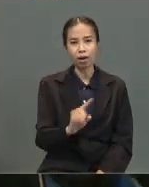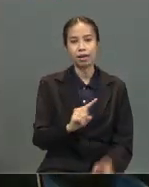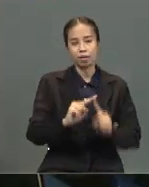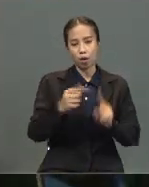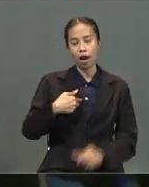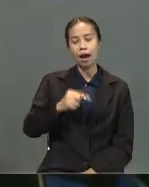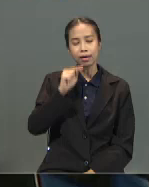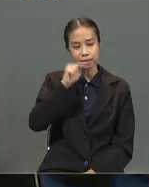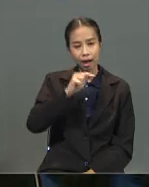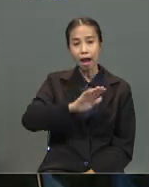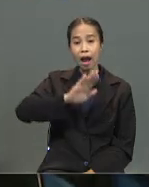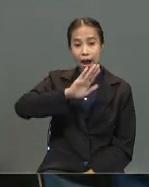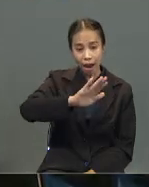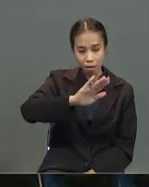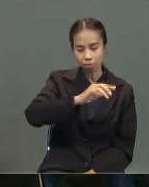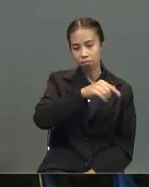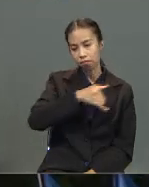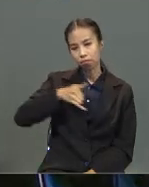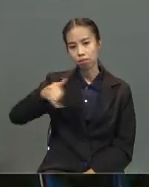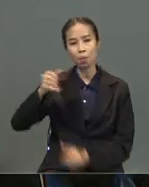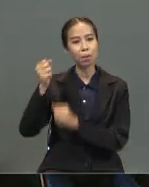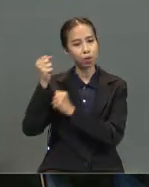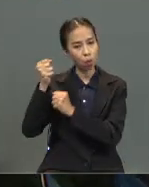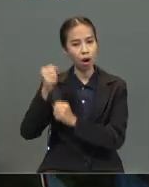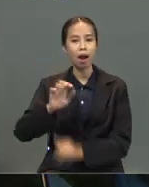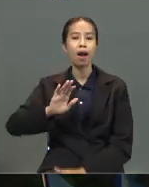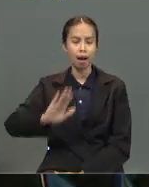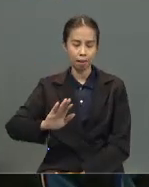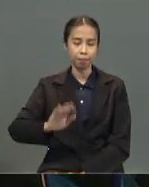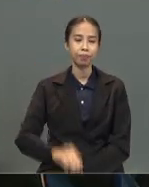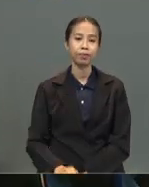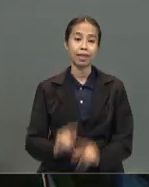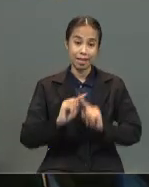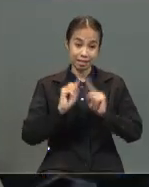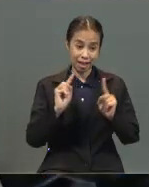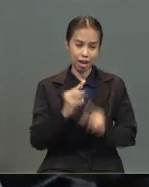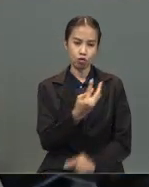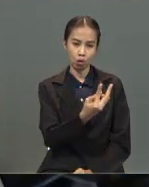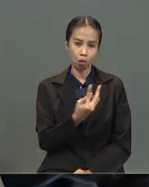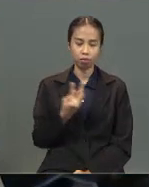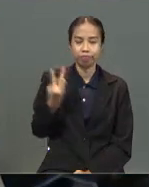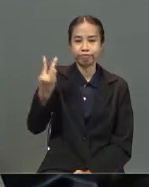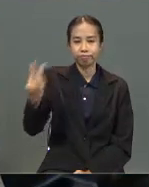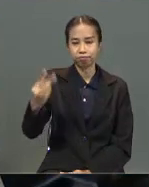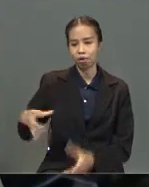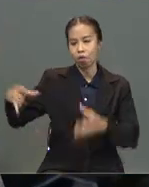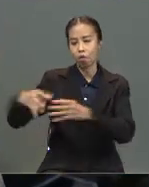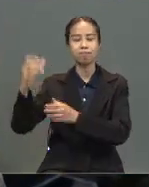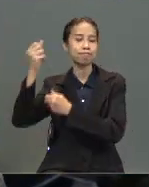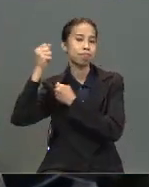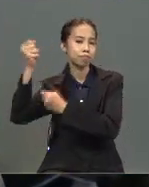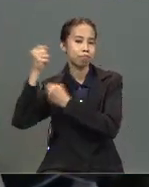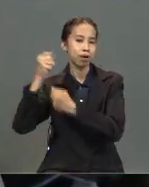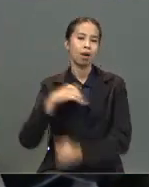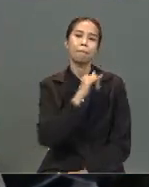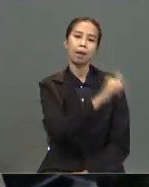เพราะว่าห้ามทั้งคู่นั้นกระทำการในลักษณะเดียวกับที่ถูกกล่าวหาในคดีมีแต่ต่อมาทั้งคู่อย่างไปขึ้นเวทีปราศรัยในการชนอีกหลาย